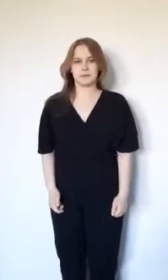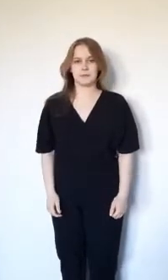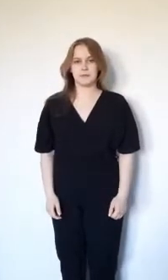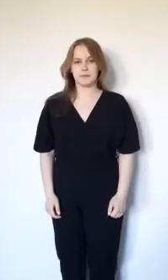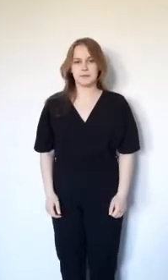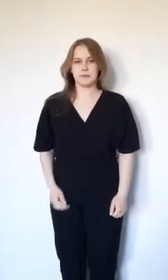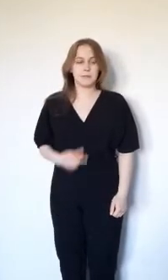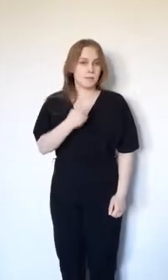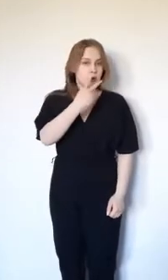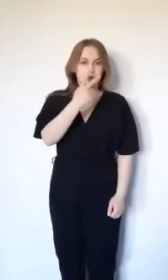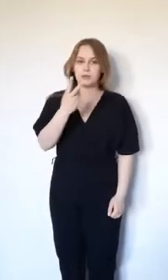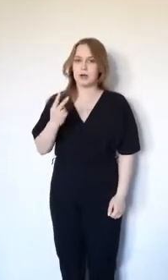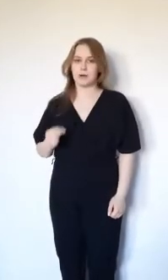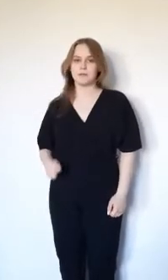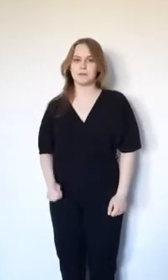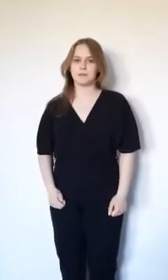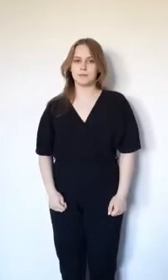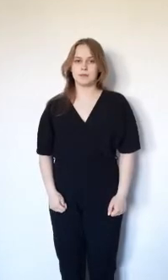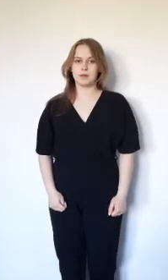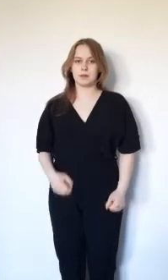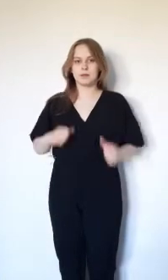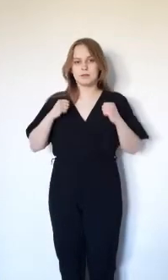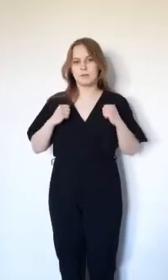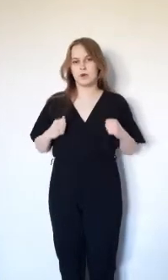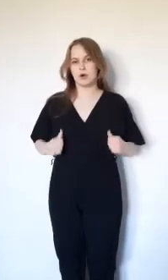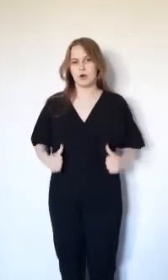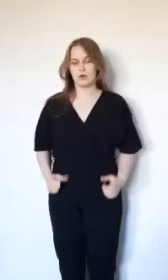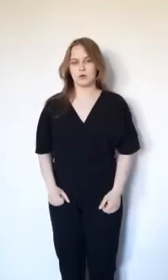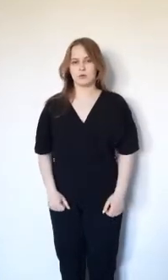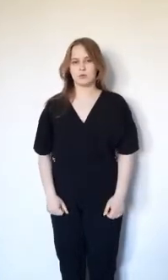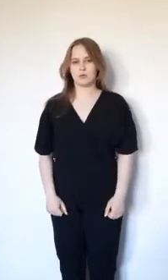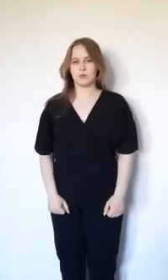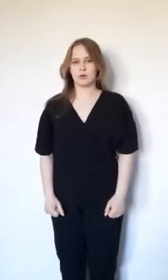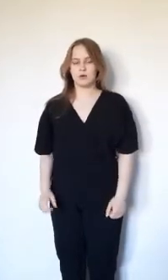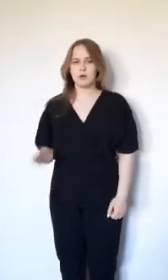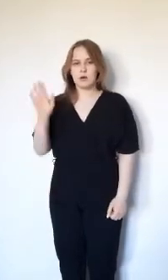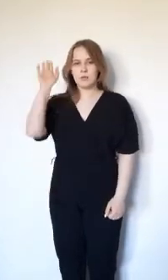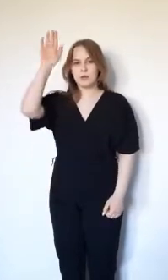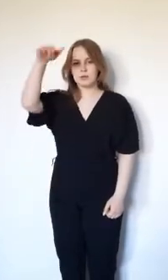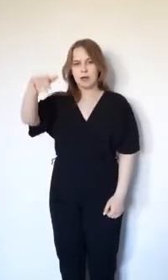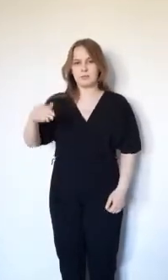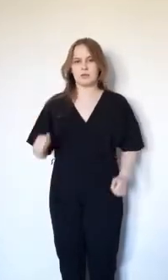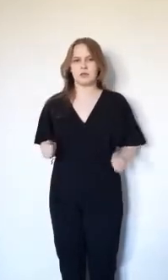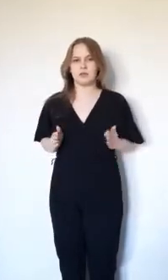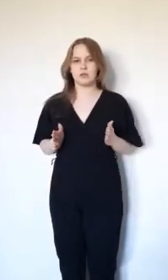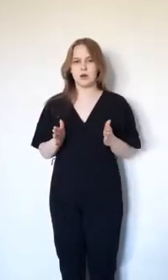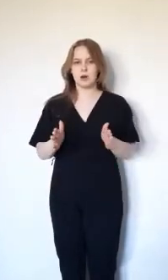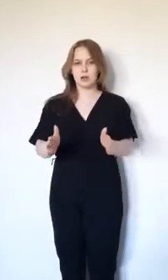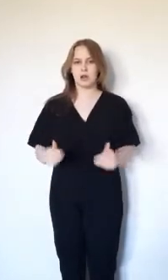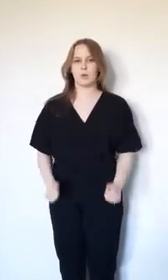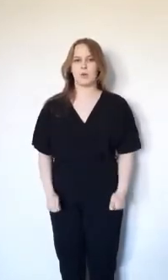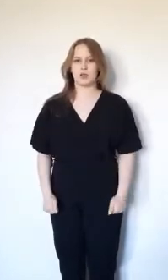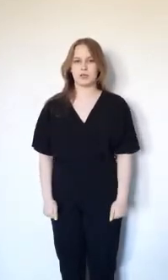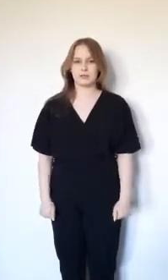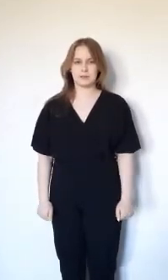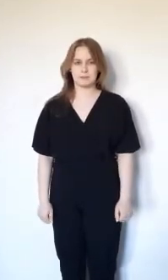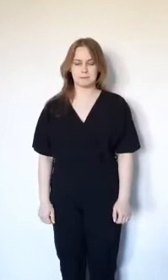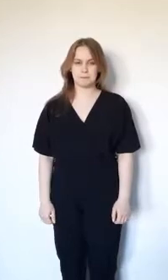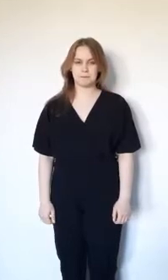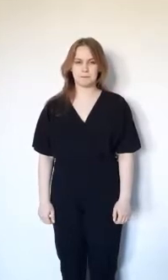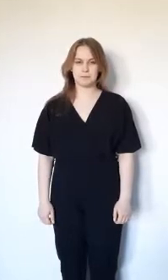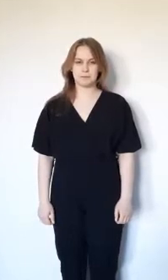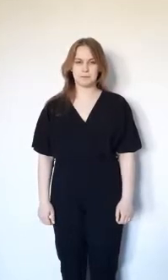wiem. Poszukam spokoju po tamtej stronie